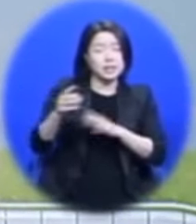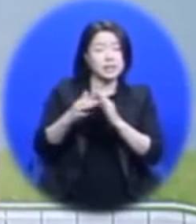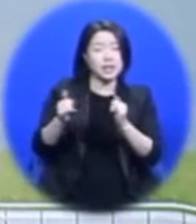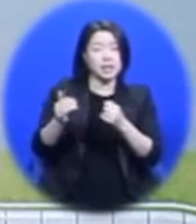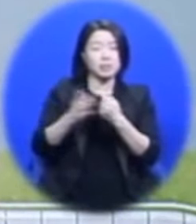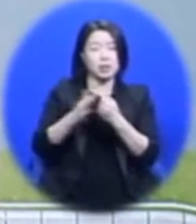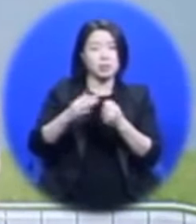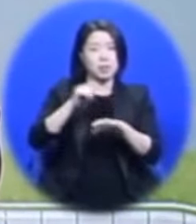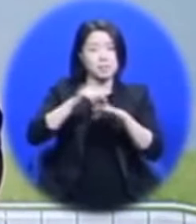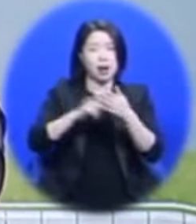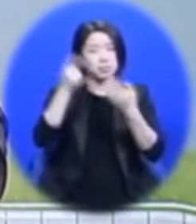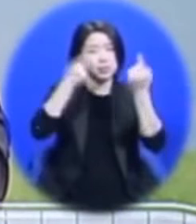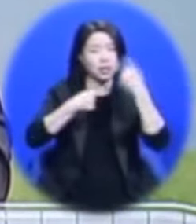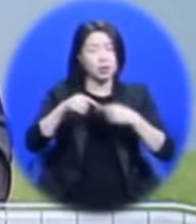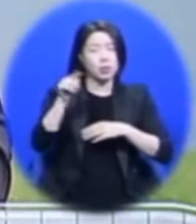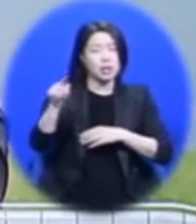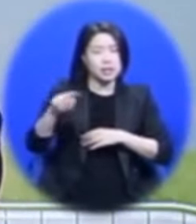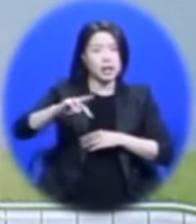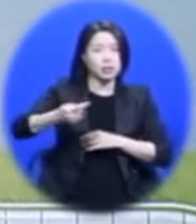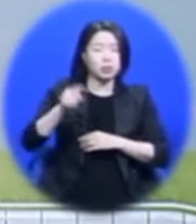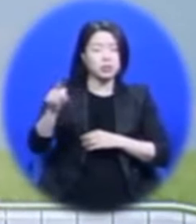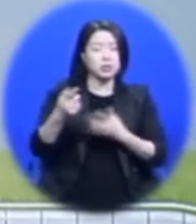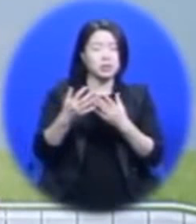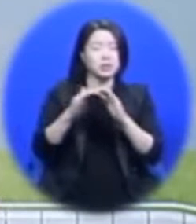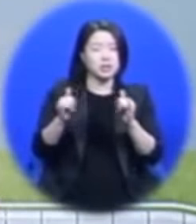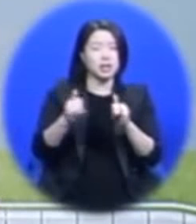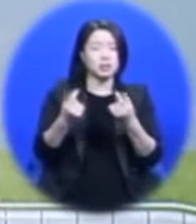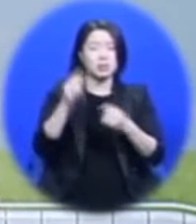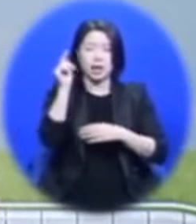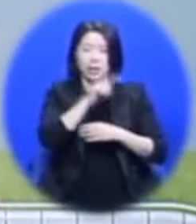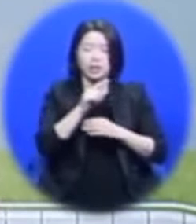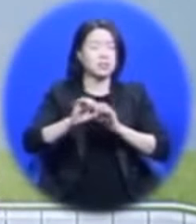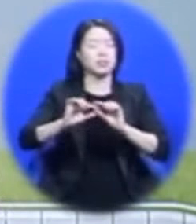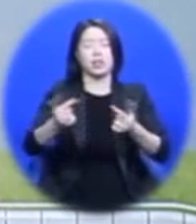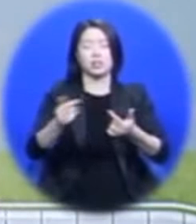마음이 상하고 나도 그냥 그 사람 때문에 악해지는 거 아닙니다.